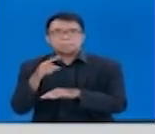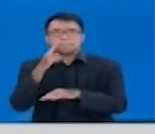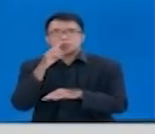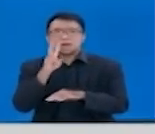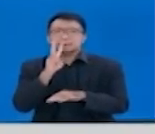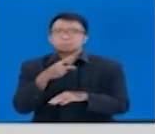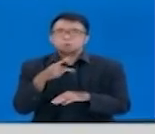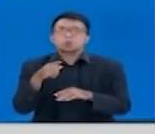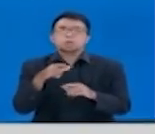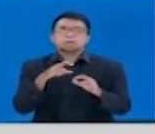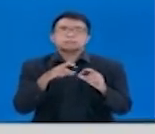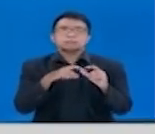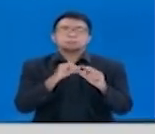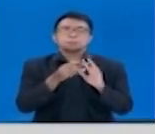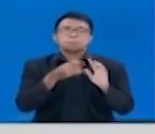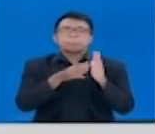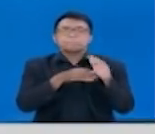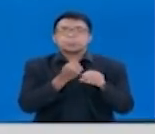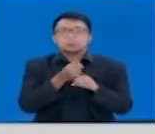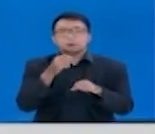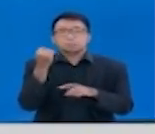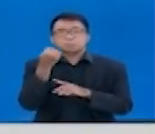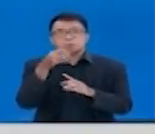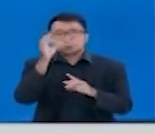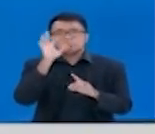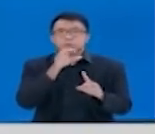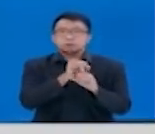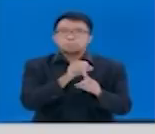ditangkap? Terima kasih, Mbak Dita.